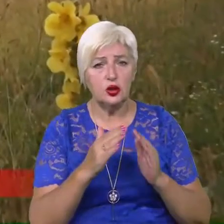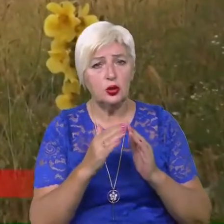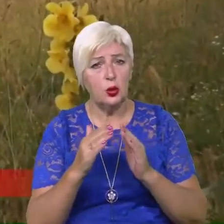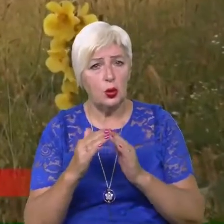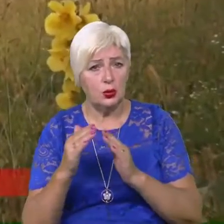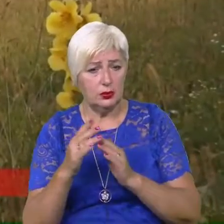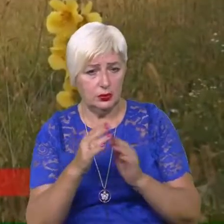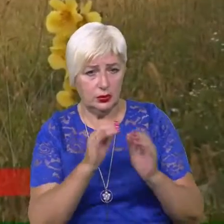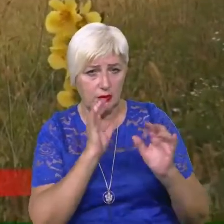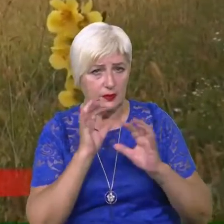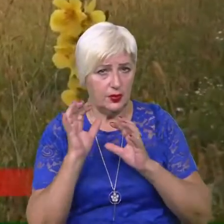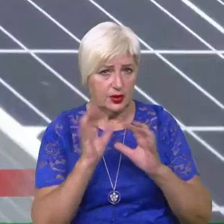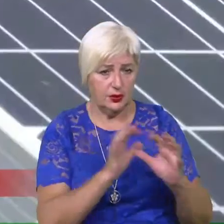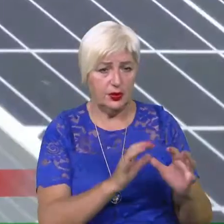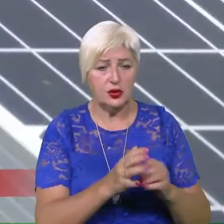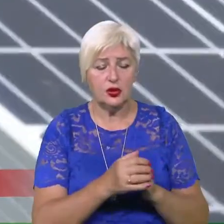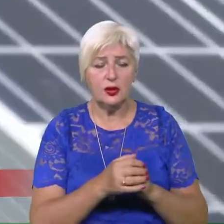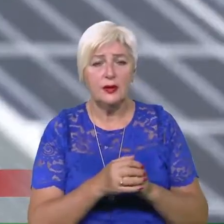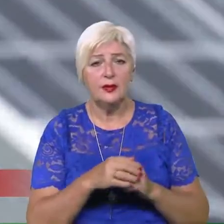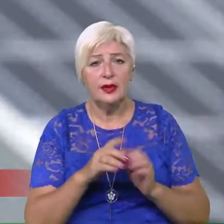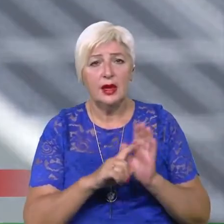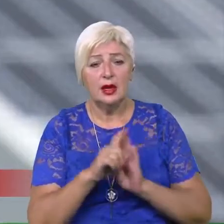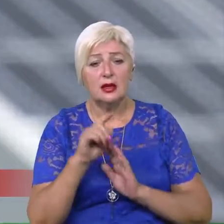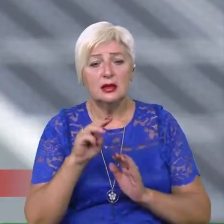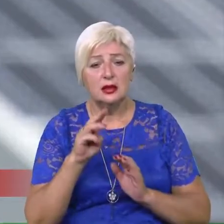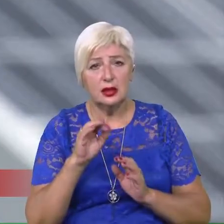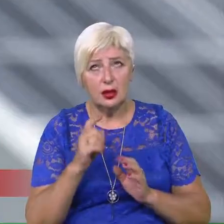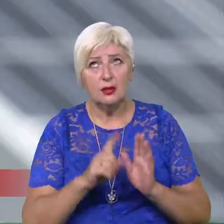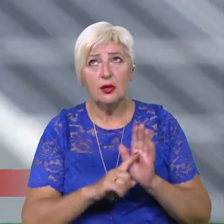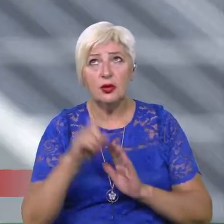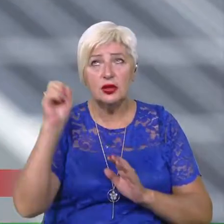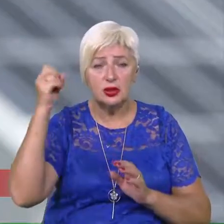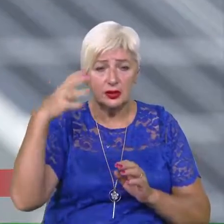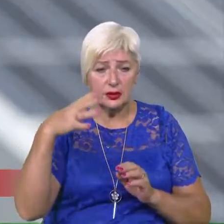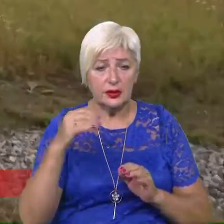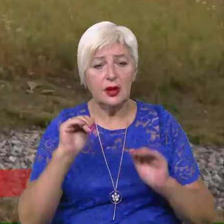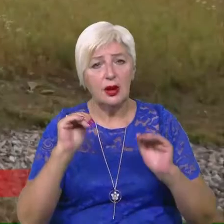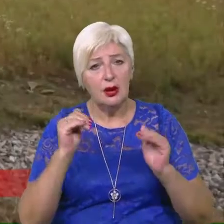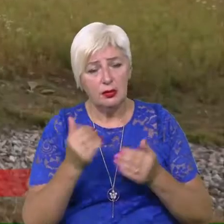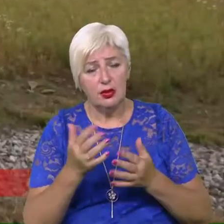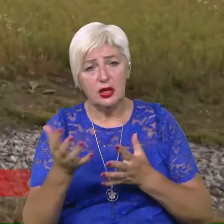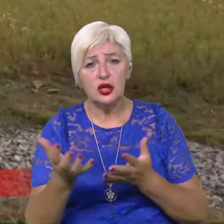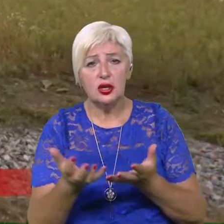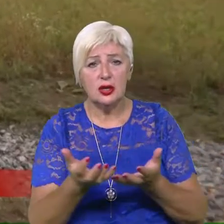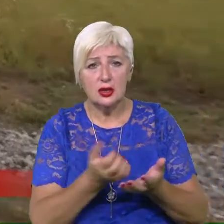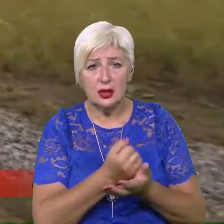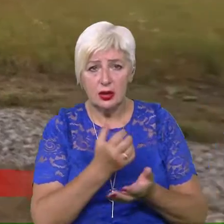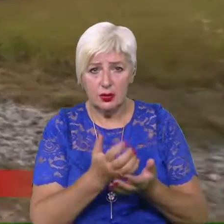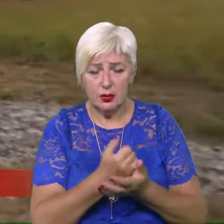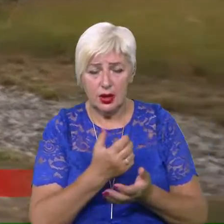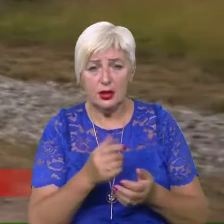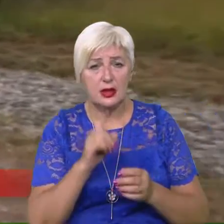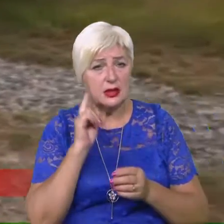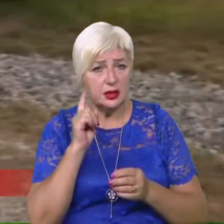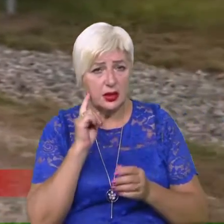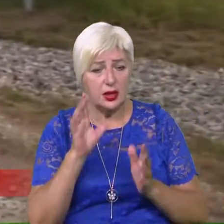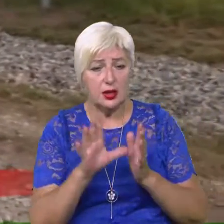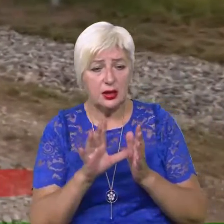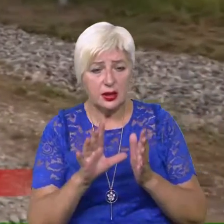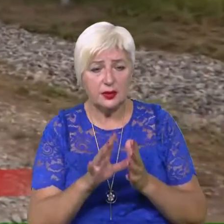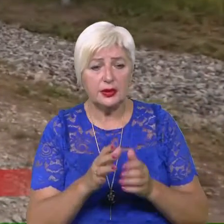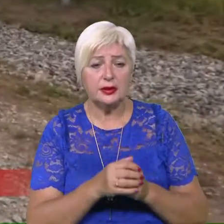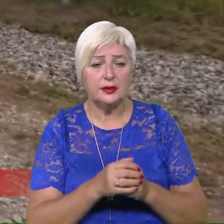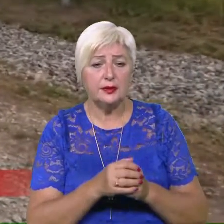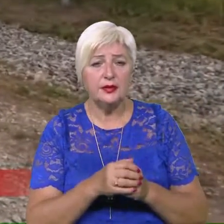Що яскравіше над Україною, з травня почало світити сонце, то менше заробляли зелені енергетики. Грошей за вироблені кіловати катмах,